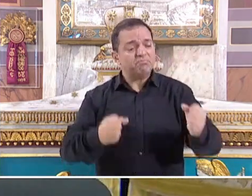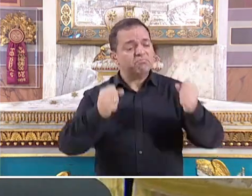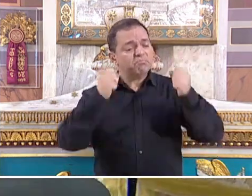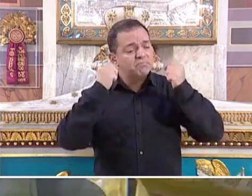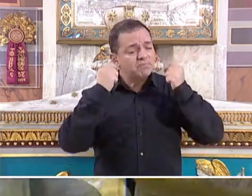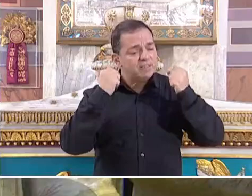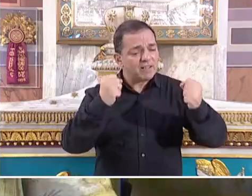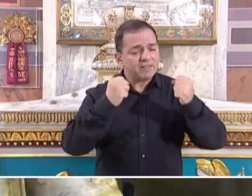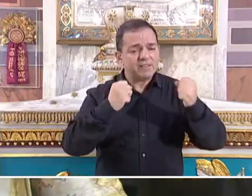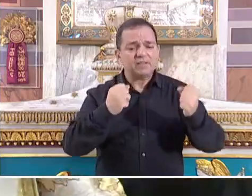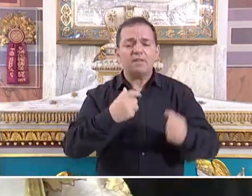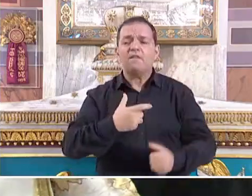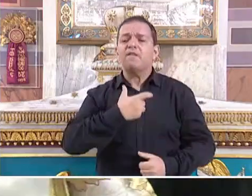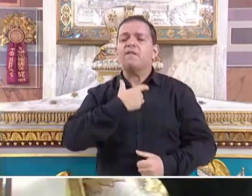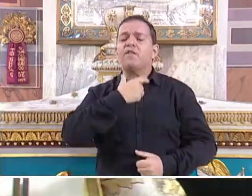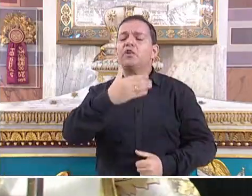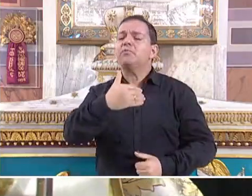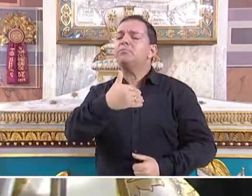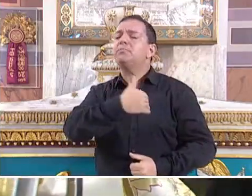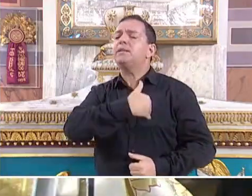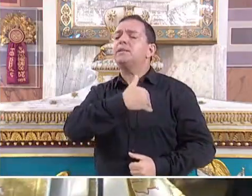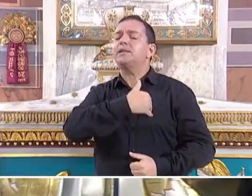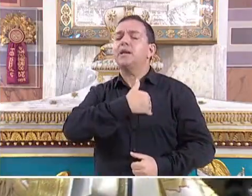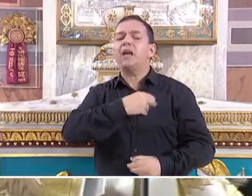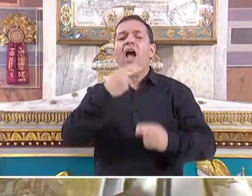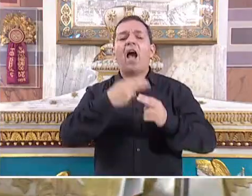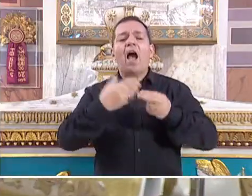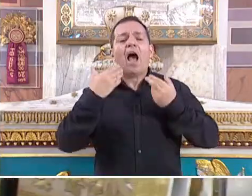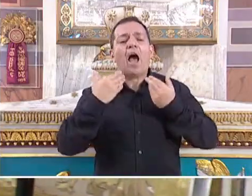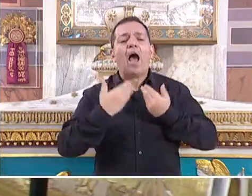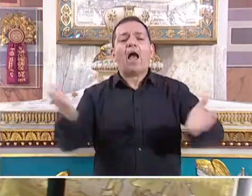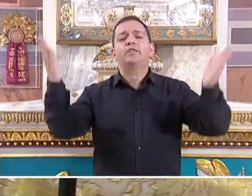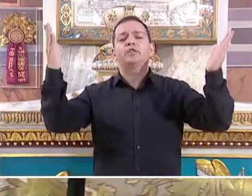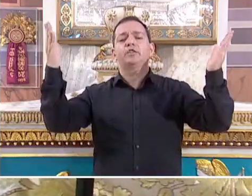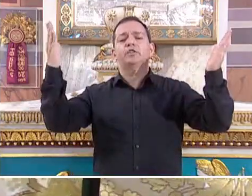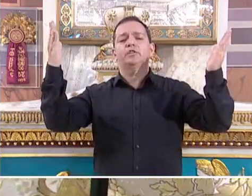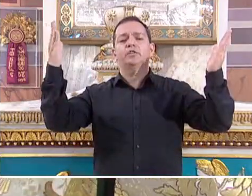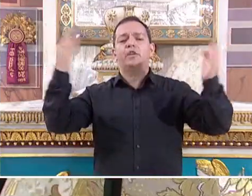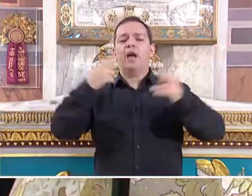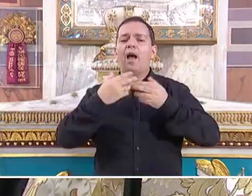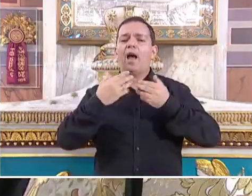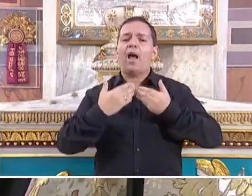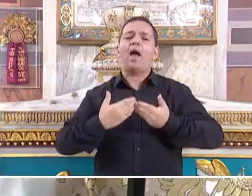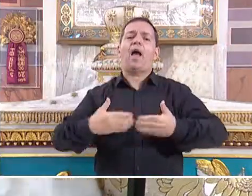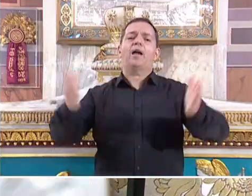και αναφωνώ μέσα από την καρδιά μου. Άξιος! Άξιος.